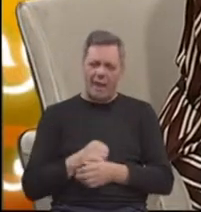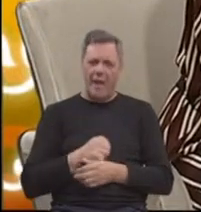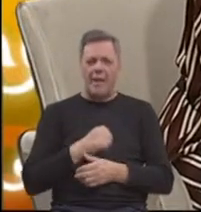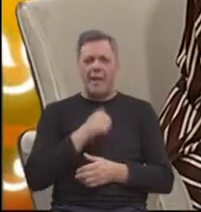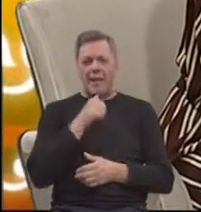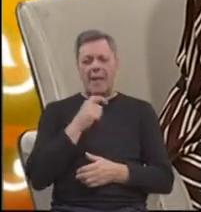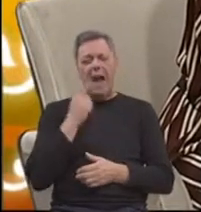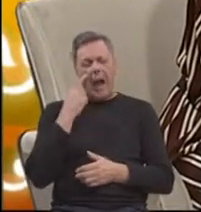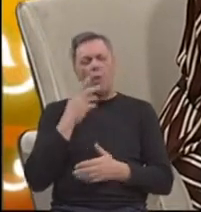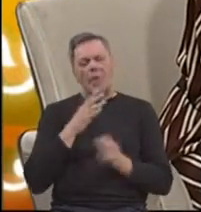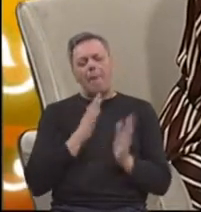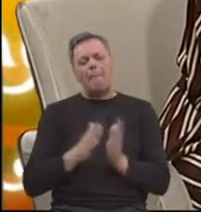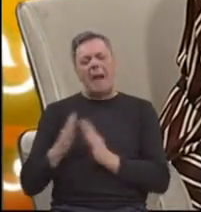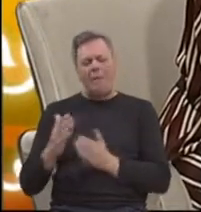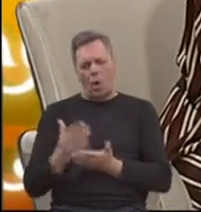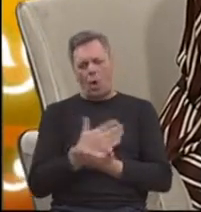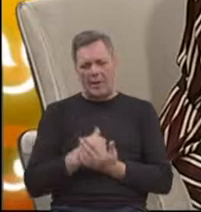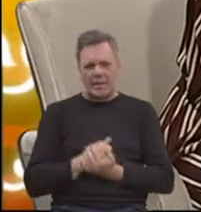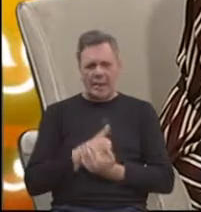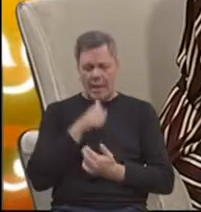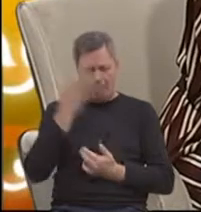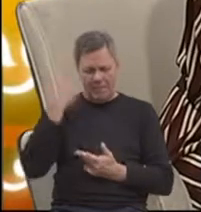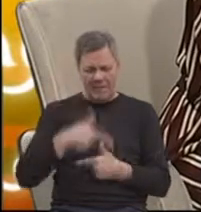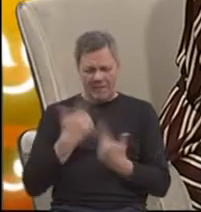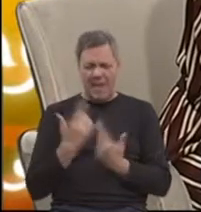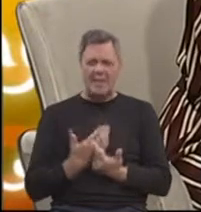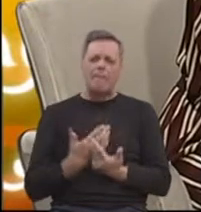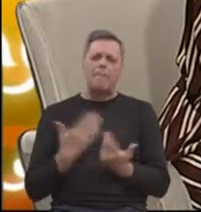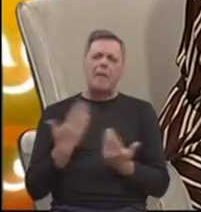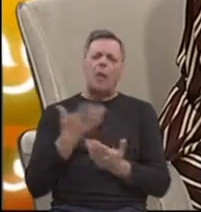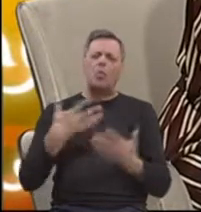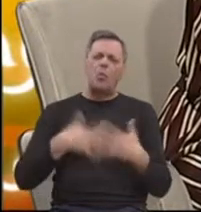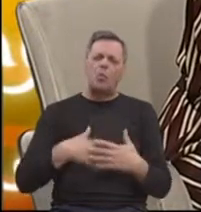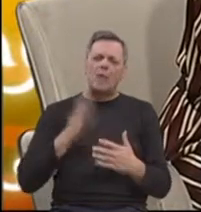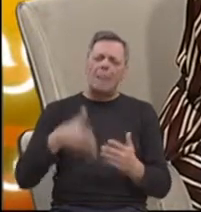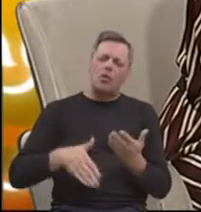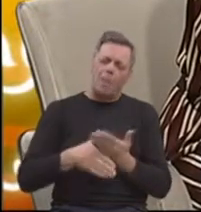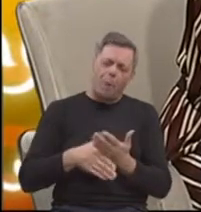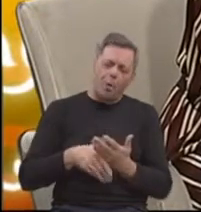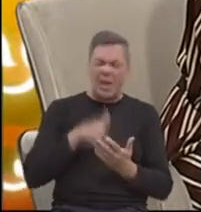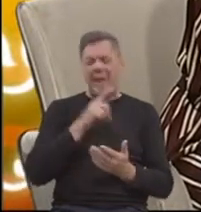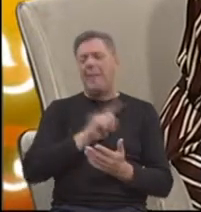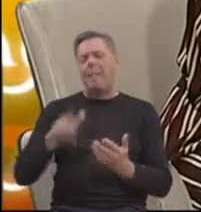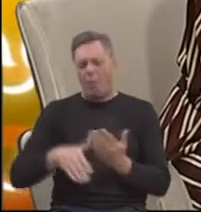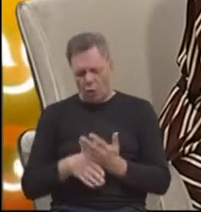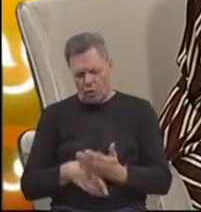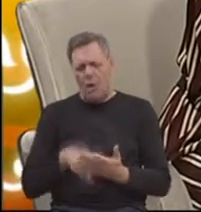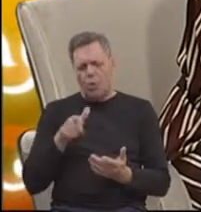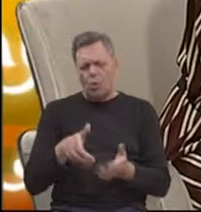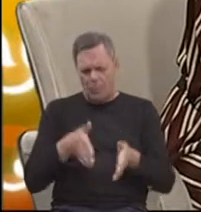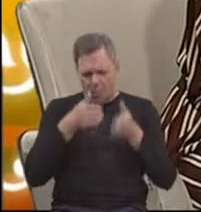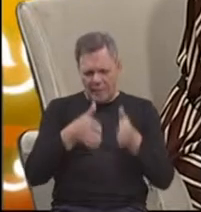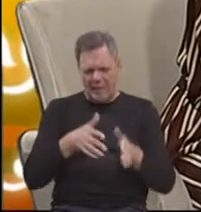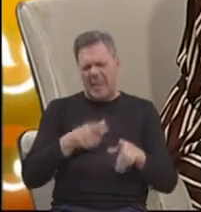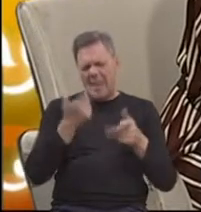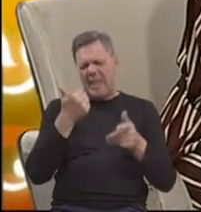i ako se pravilno koriste. Pravilno. I biti svjesni zapravo znači kako tu industrija može i pomoći i odmoći, i tu smo stvarno evo posvetili jednu